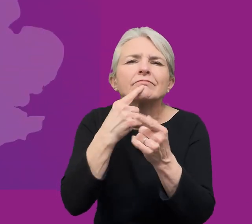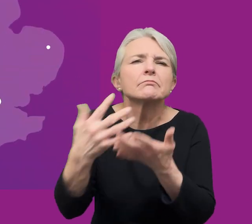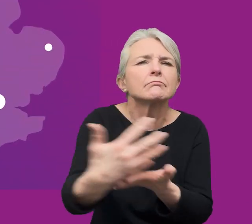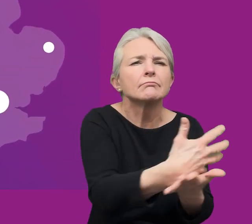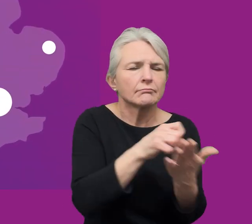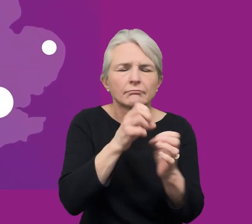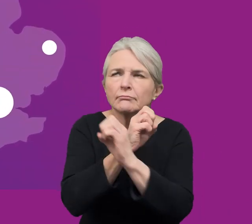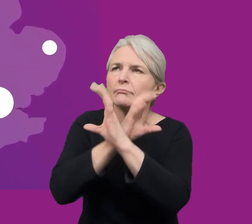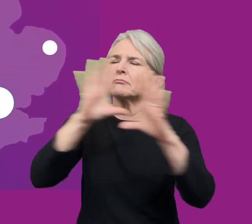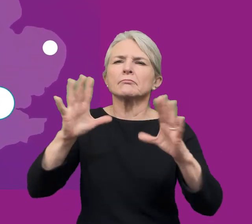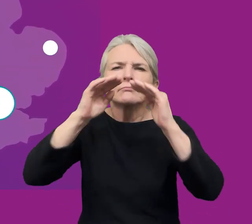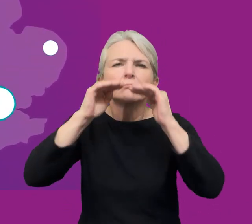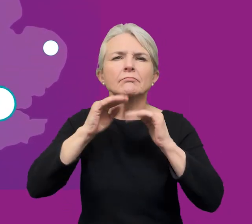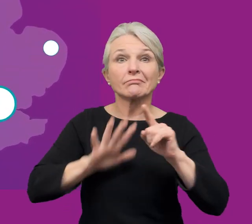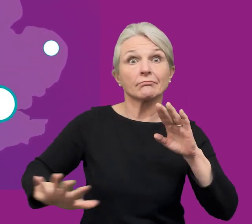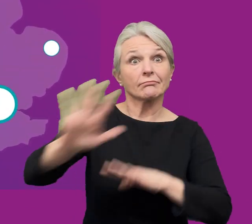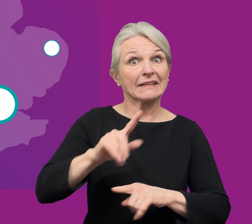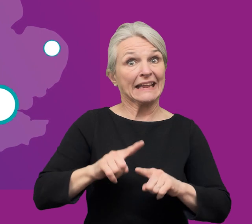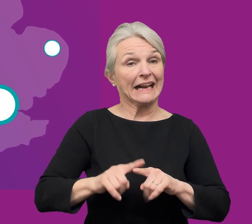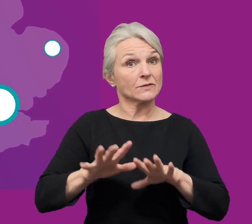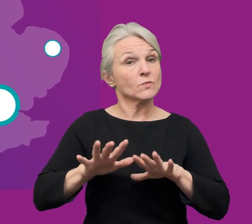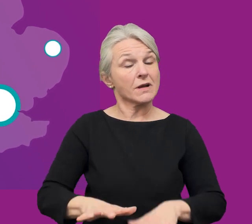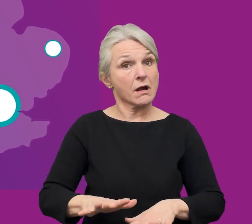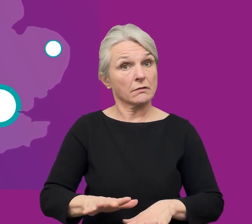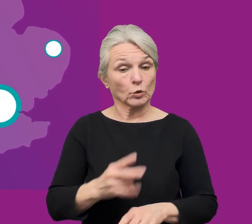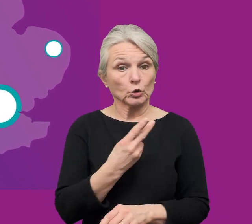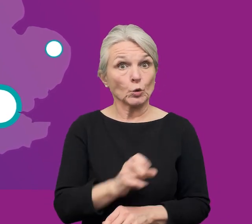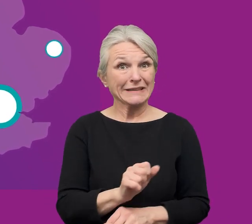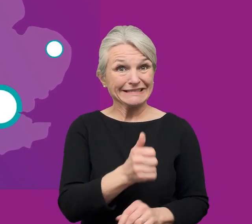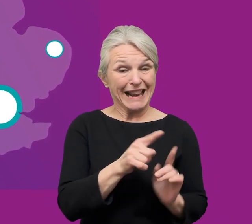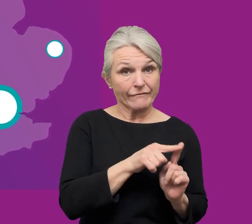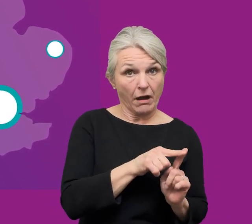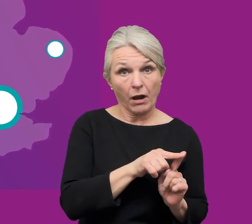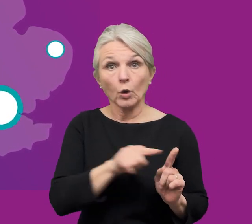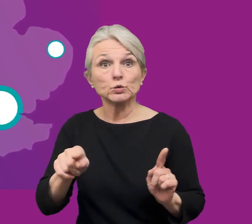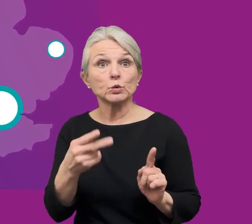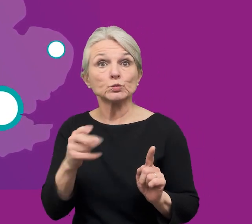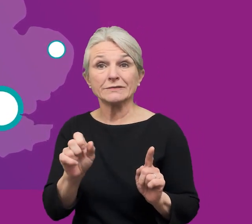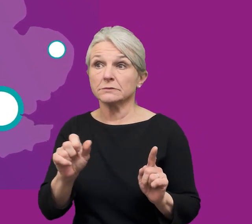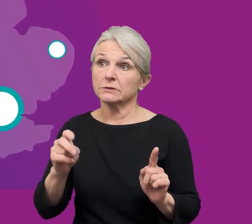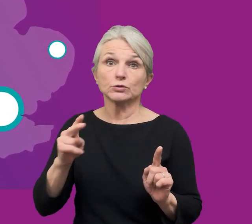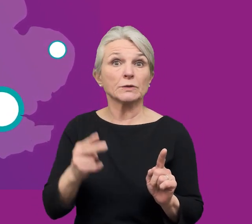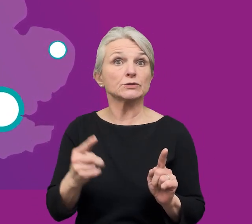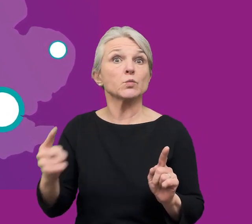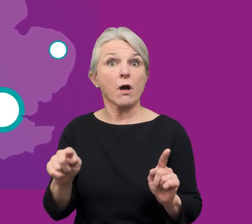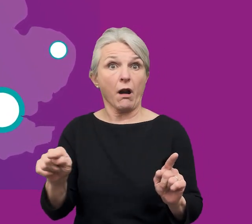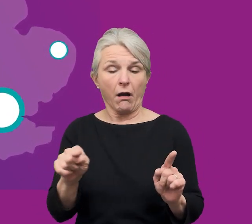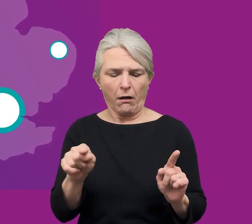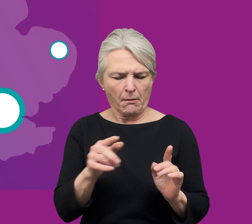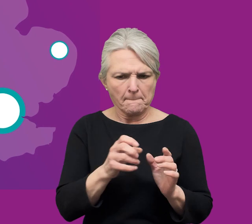Ers 2011, gallwn weld cynnydd o fwy nag 1.4 miliwn o gartrefi dros y cyfnod o 10 mlynedd hyd